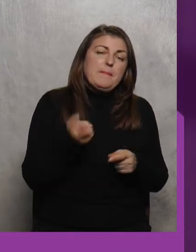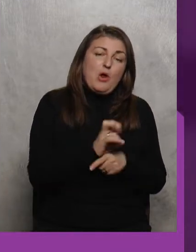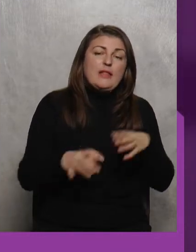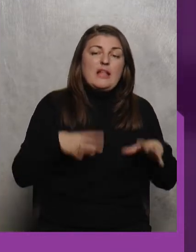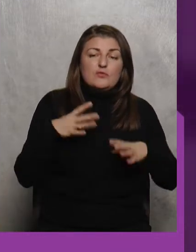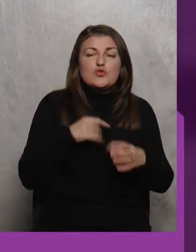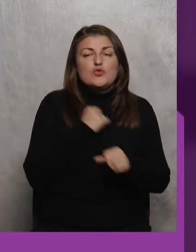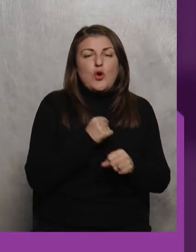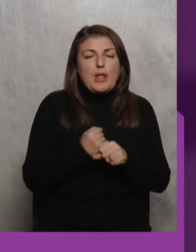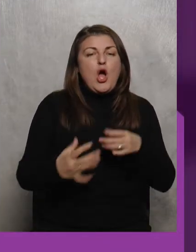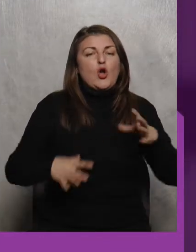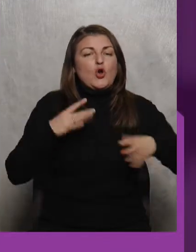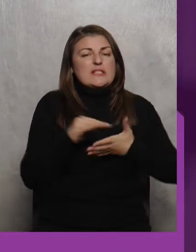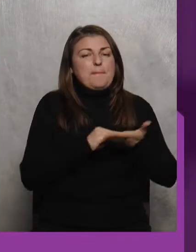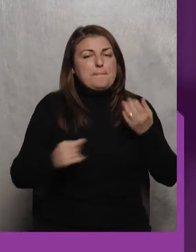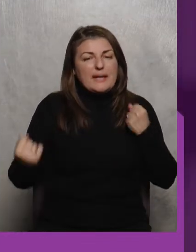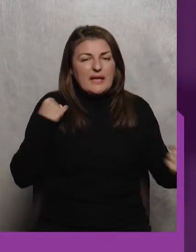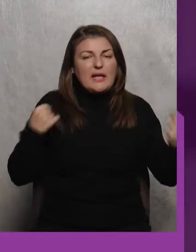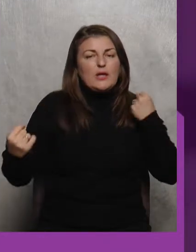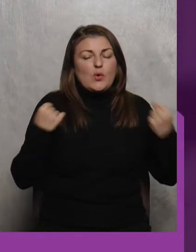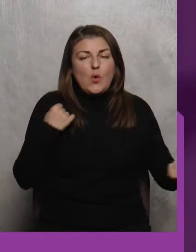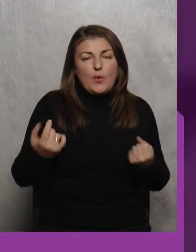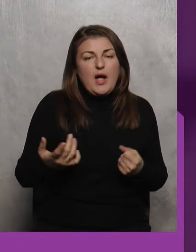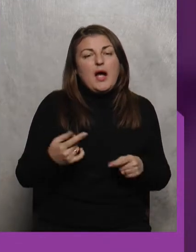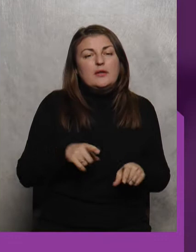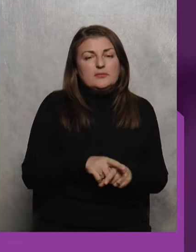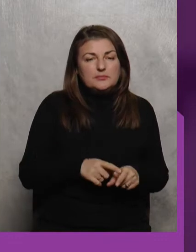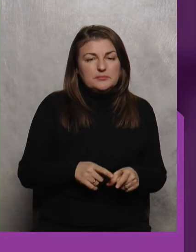тренування, зробити розминку. І